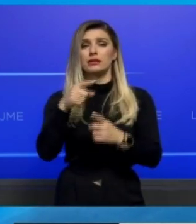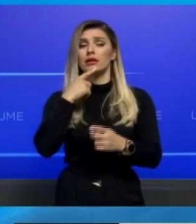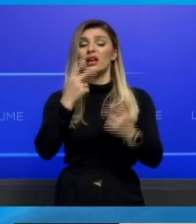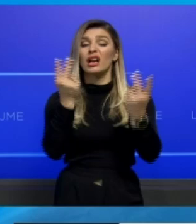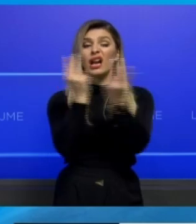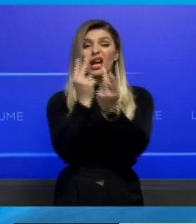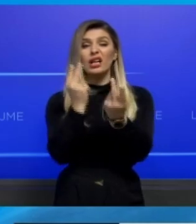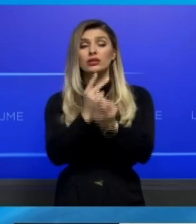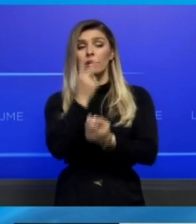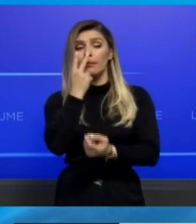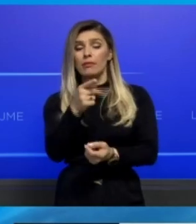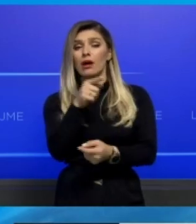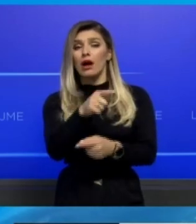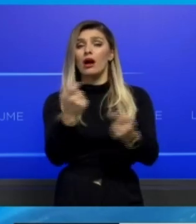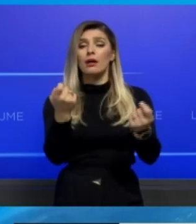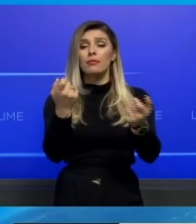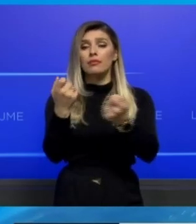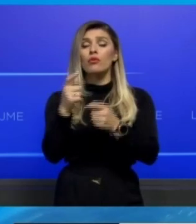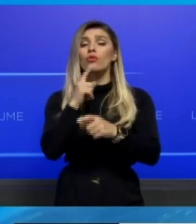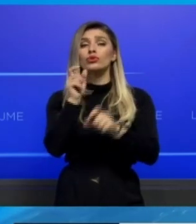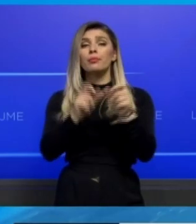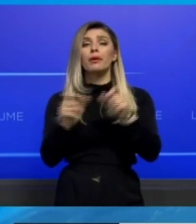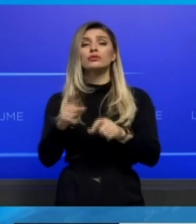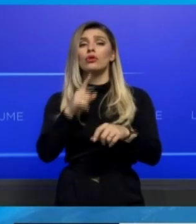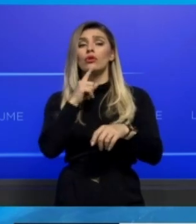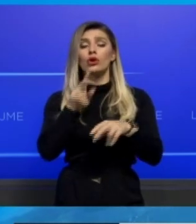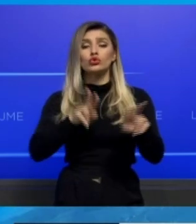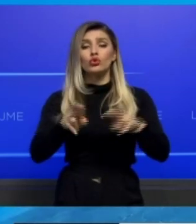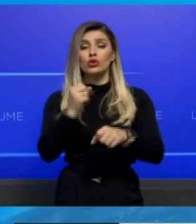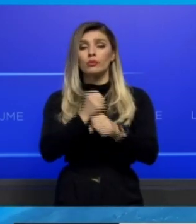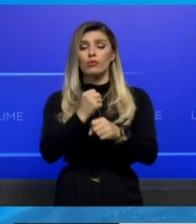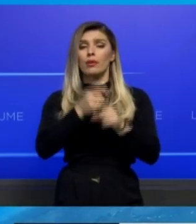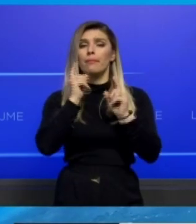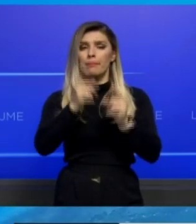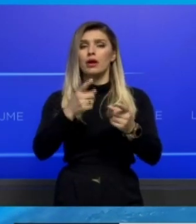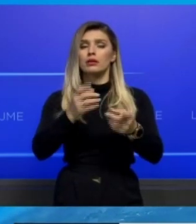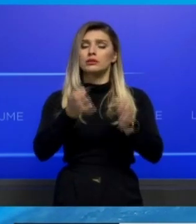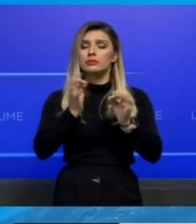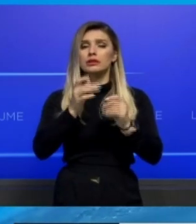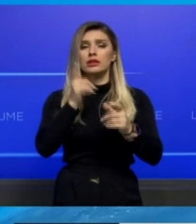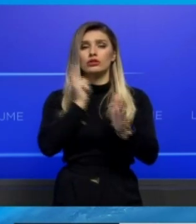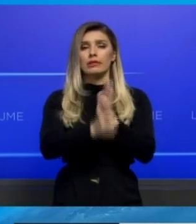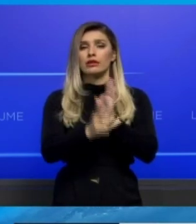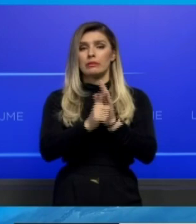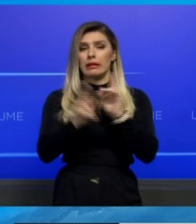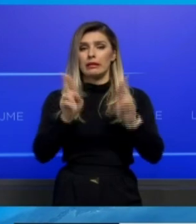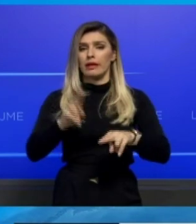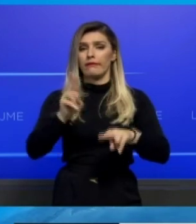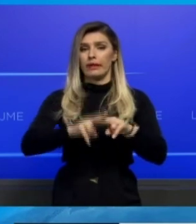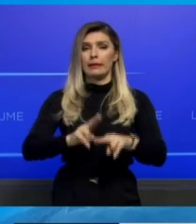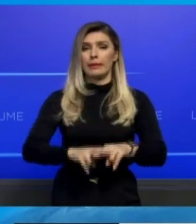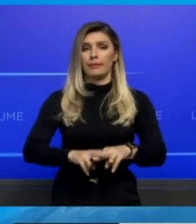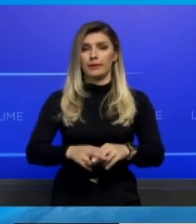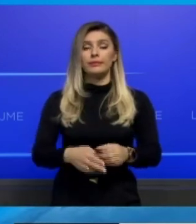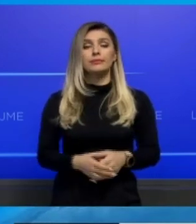dyshimt pa përjashtim nga barcit e funksioneve gjyqësore do trajtohet në mënyrë efikase dhe të drejtë.